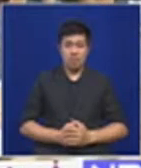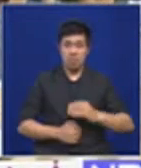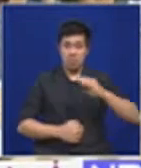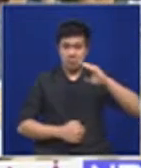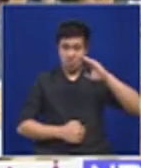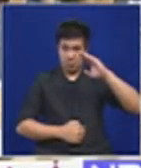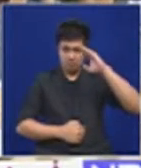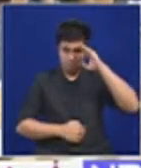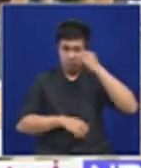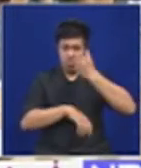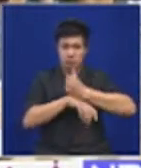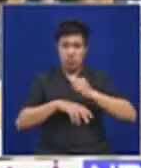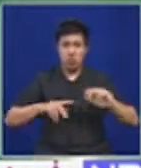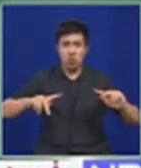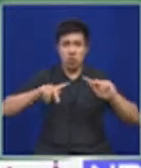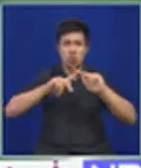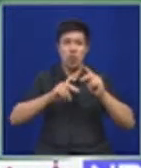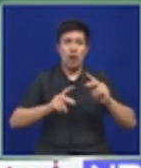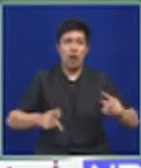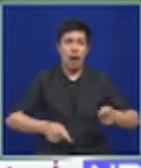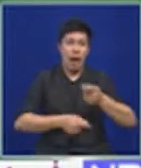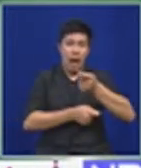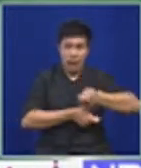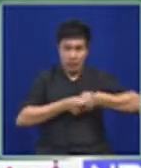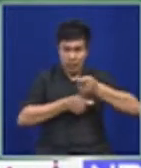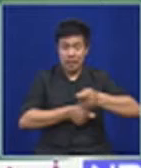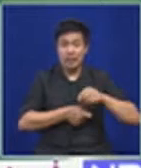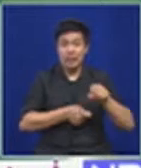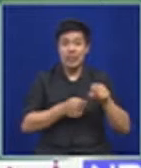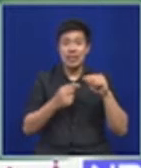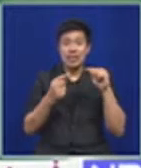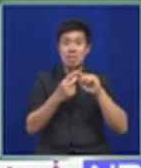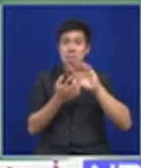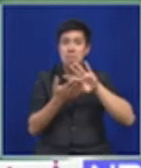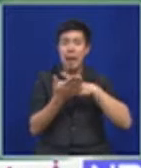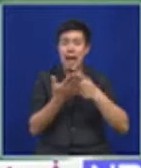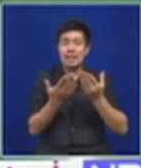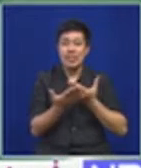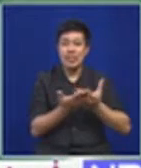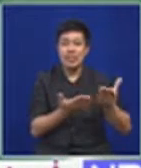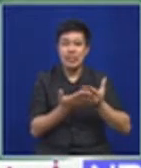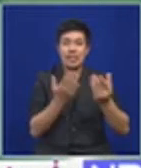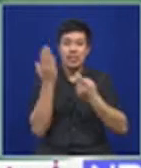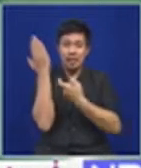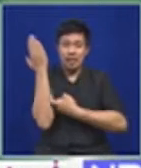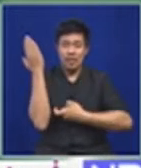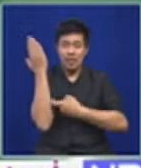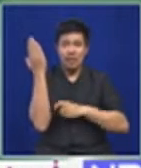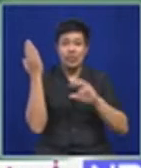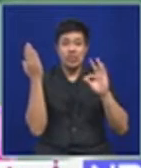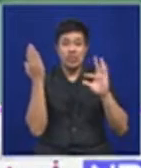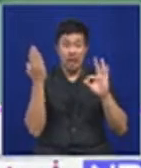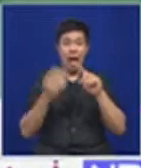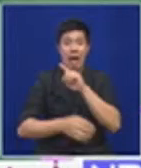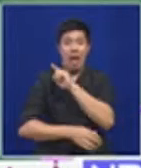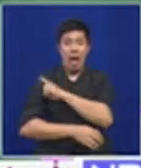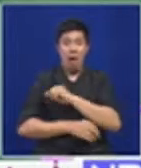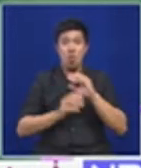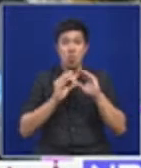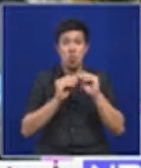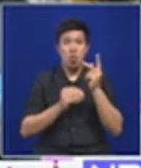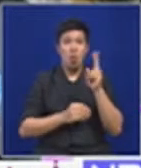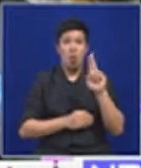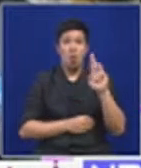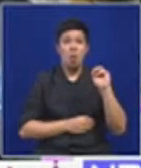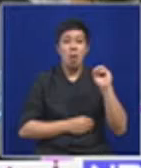พลเอกชัดชัยสาริกัญญะรัฐมนตรีว่าการกระทรวงเกษตรและสหกรณ์เปิดเผยความคืบหน้ามาตรการในการรับซื้อยางพาราว่าที่ประชุมคณะรัฐมนตรีเมื่อวานนี้มี